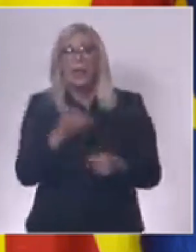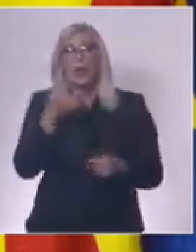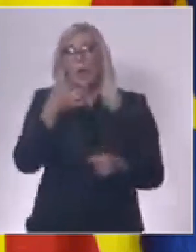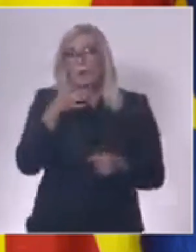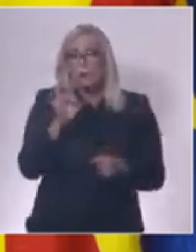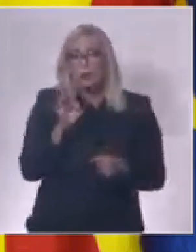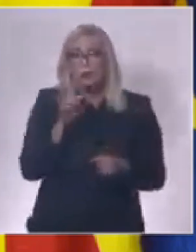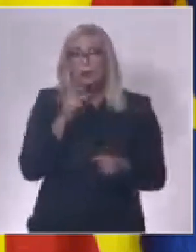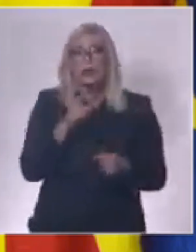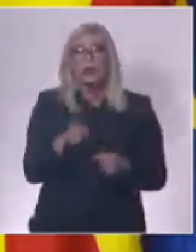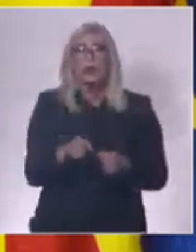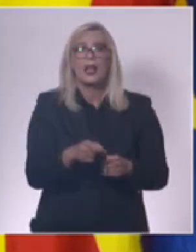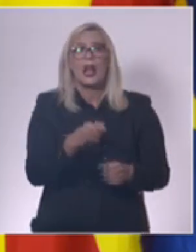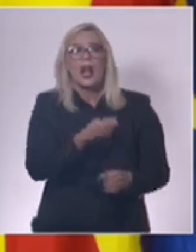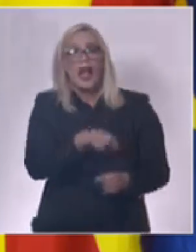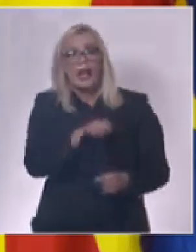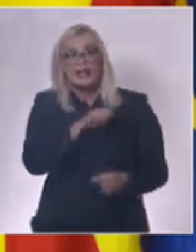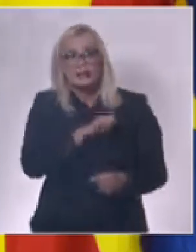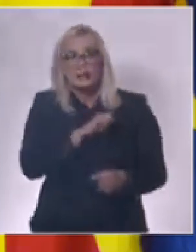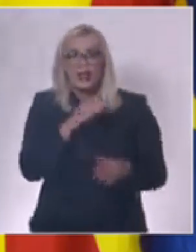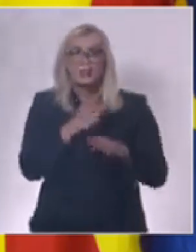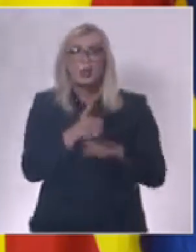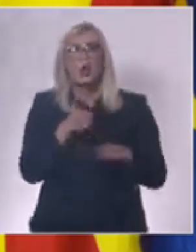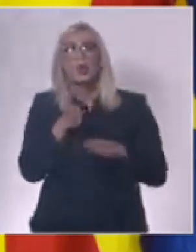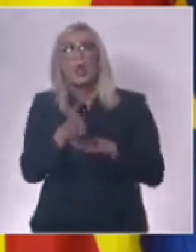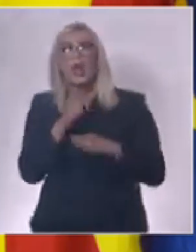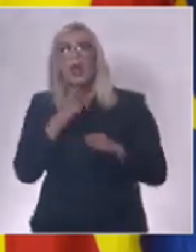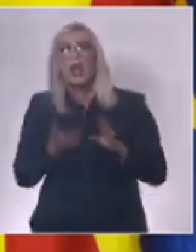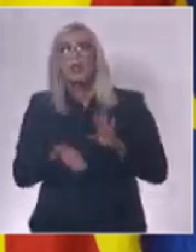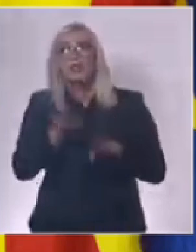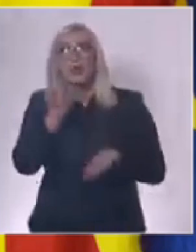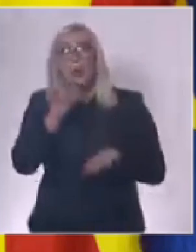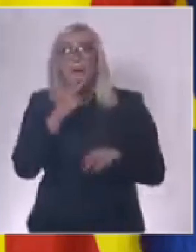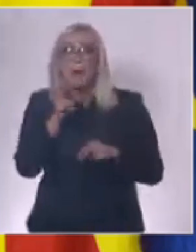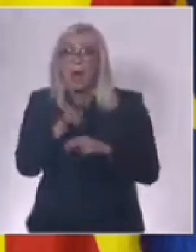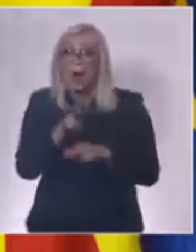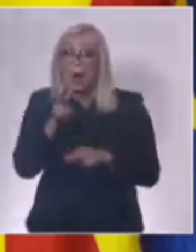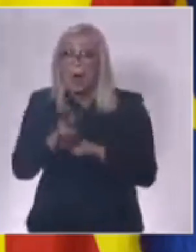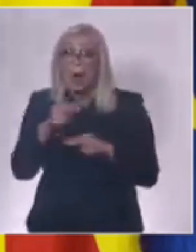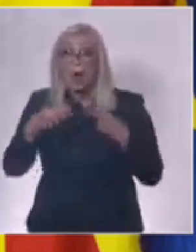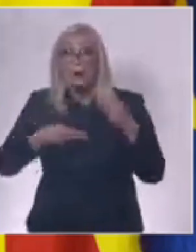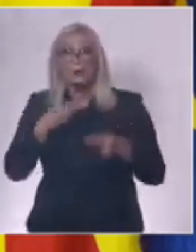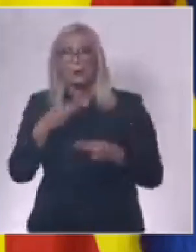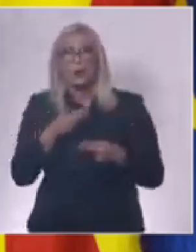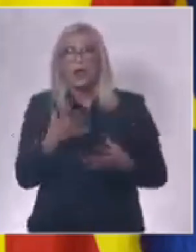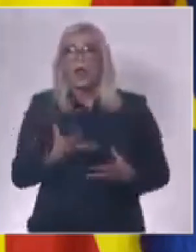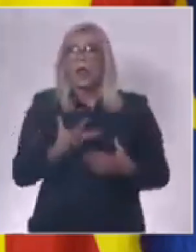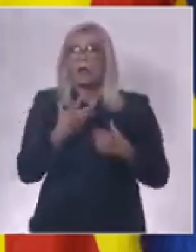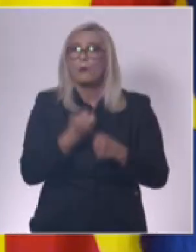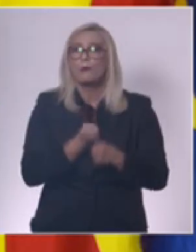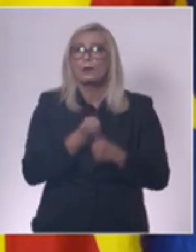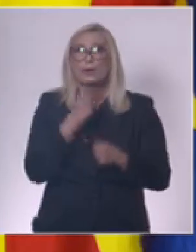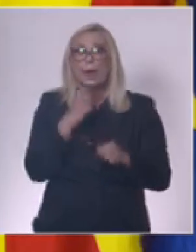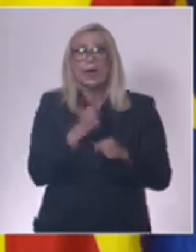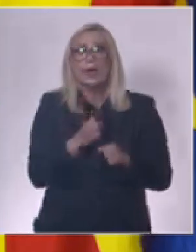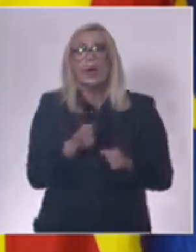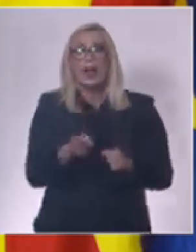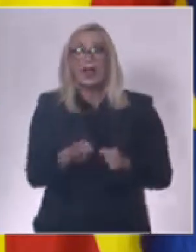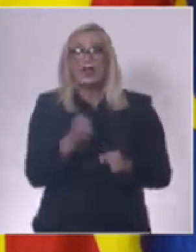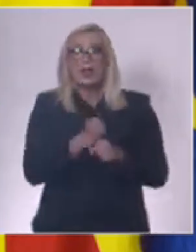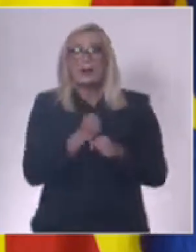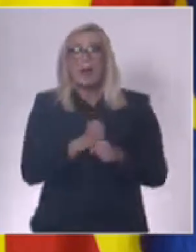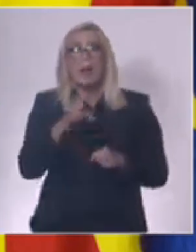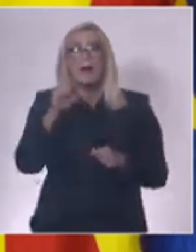преку зајакнување на инспекторатите и зголемување на инспекцијските надзори, поддршка за работата на малите и средните